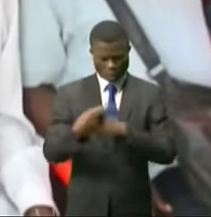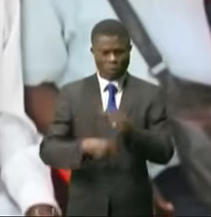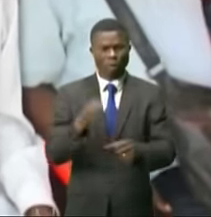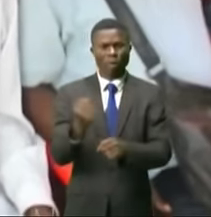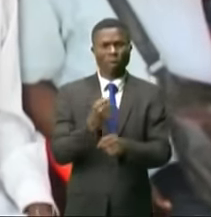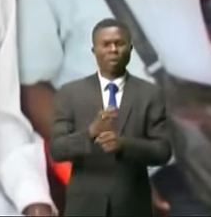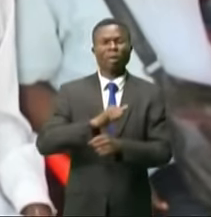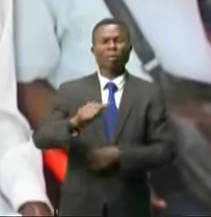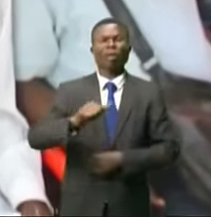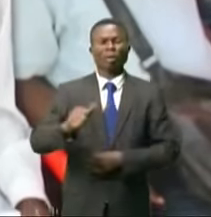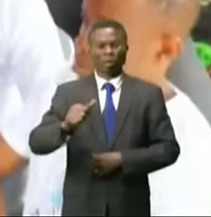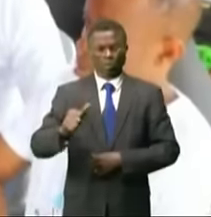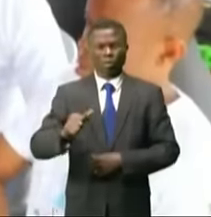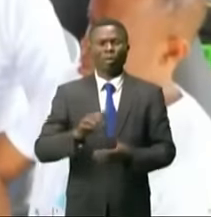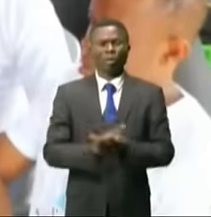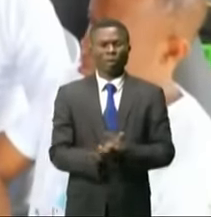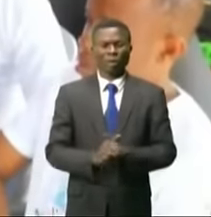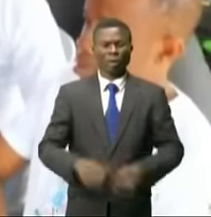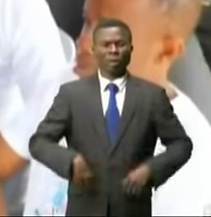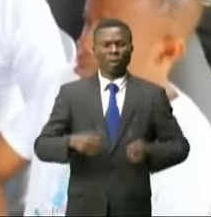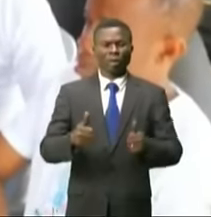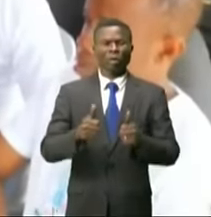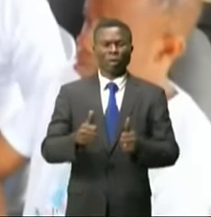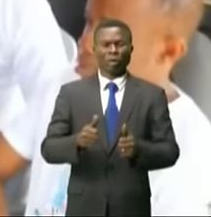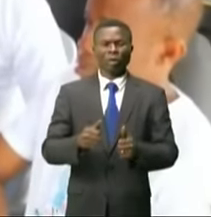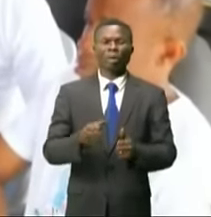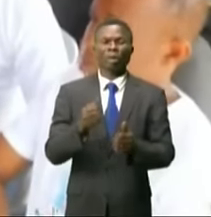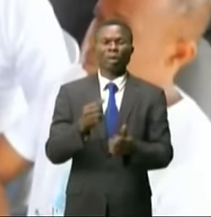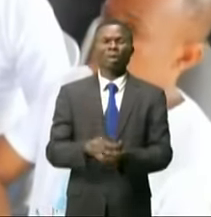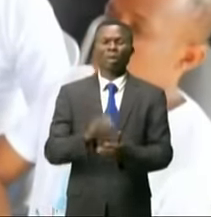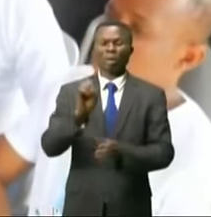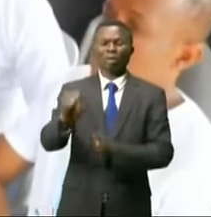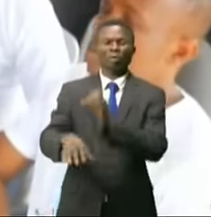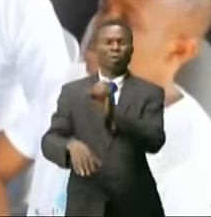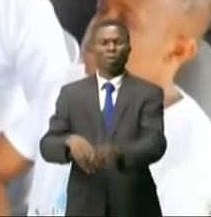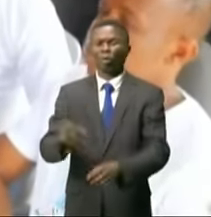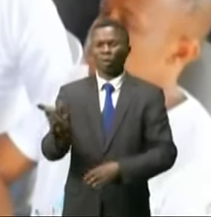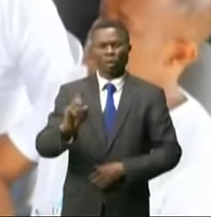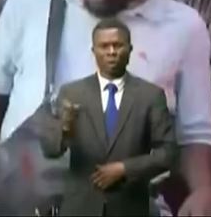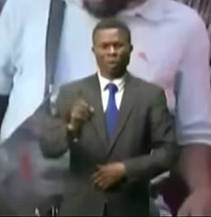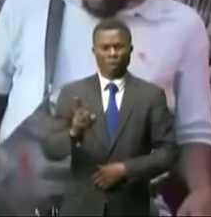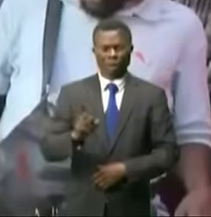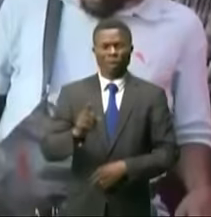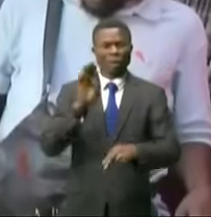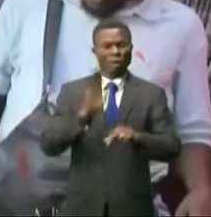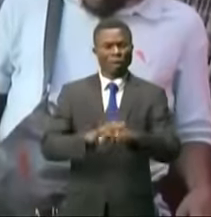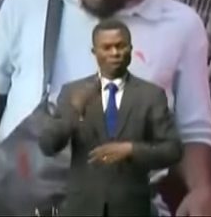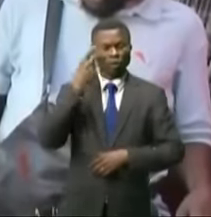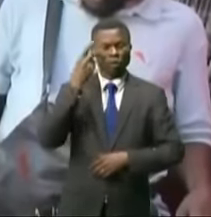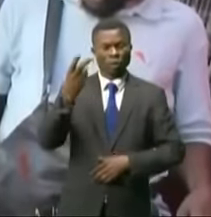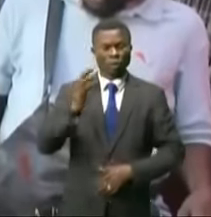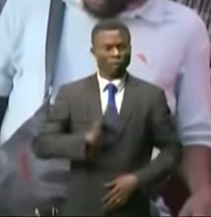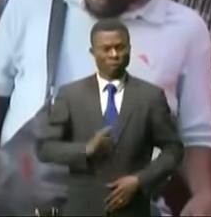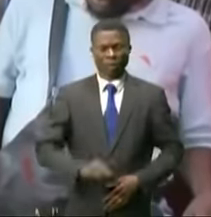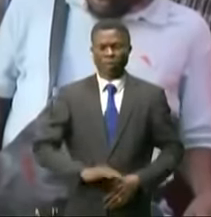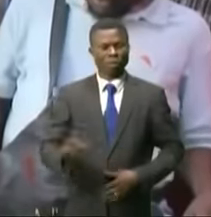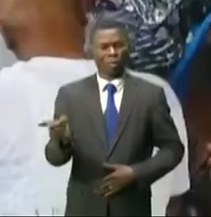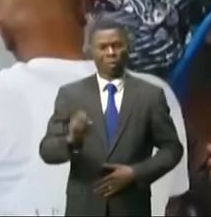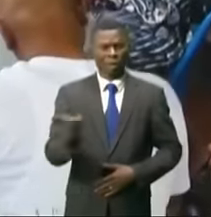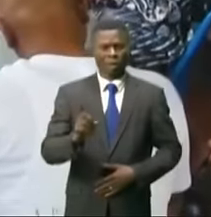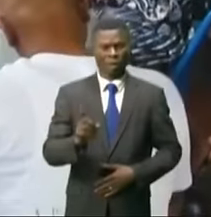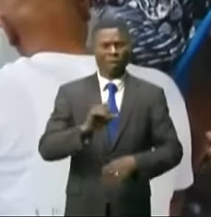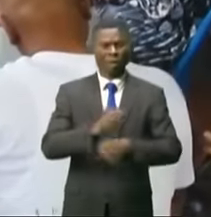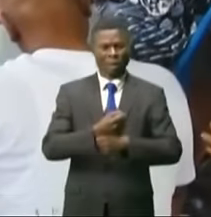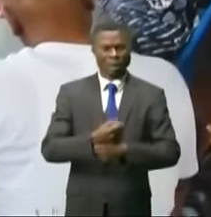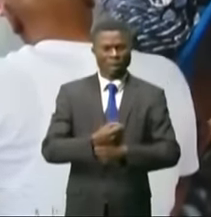d'entreprendre selon leurs capacités. Vivant de l'aumône, cela ne reflète pas la vision du chef de l'État Félix-Antoine Tshisekedi-Tshilombo en